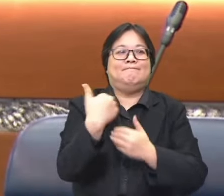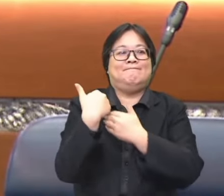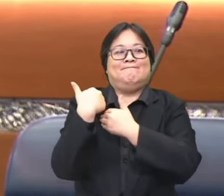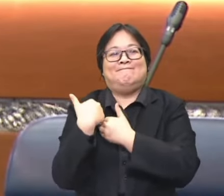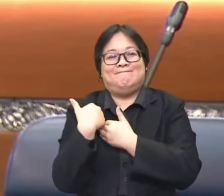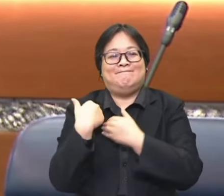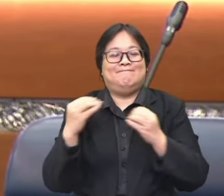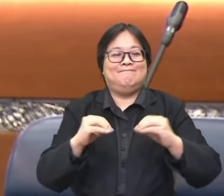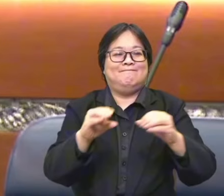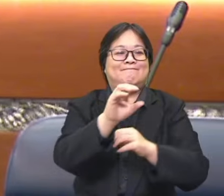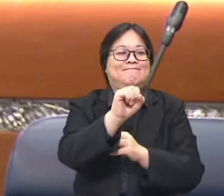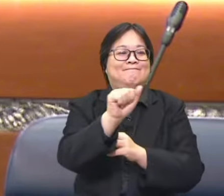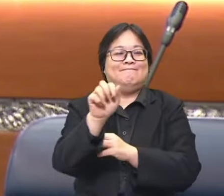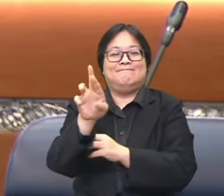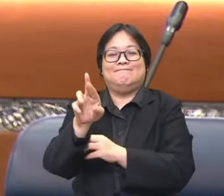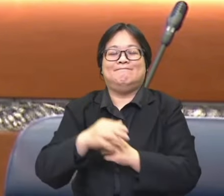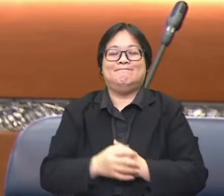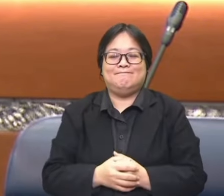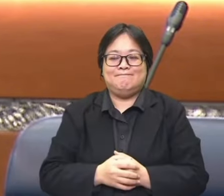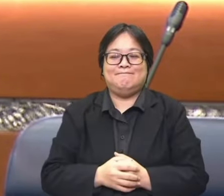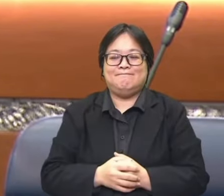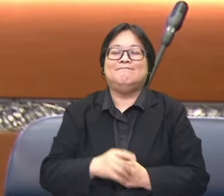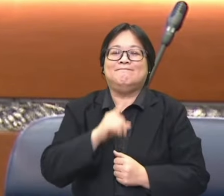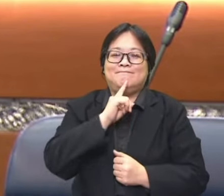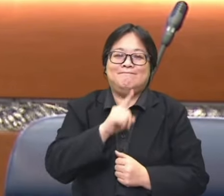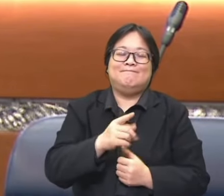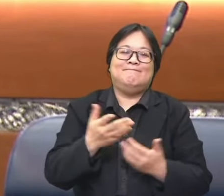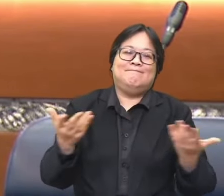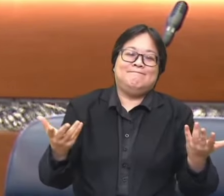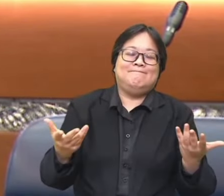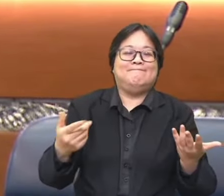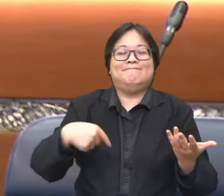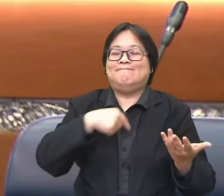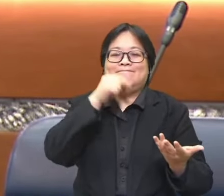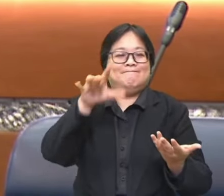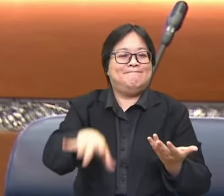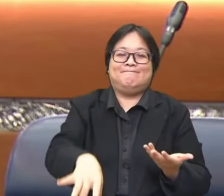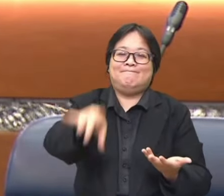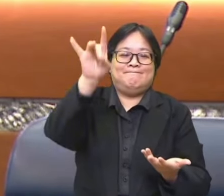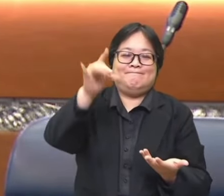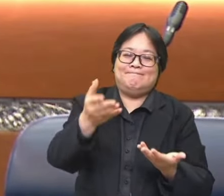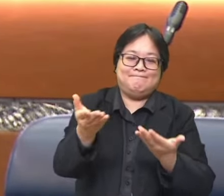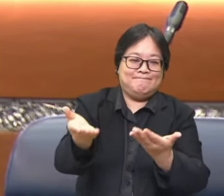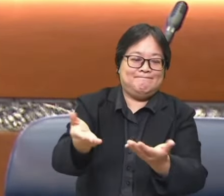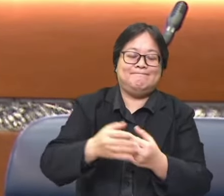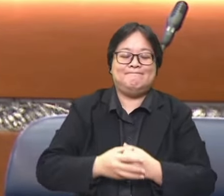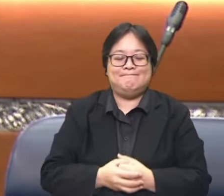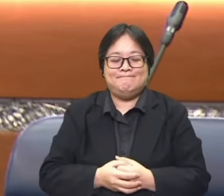operasi SAR walaupun nasib tidak bersama kita untuk jumpa Vijay Lakshmi.